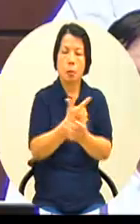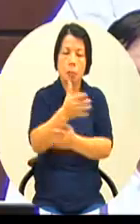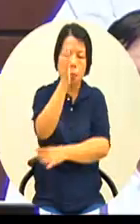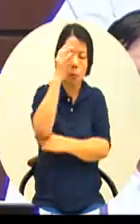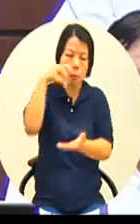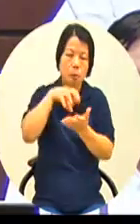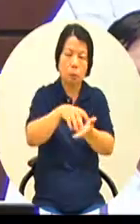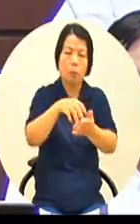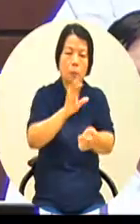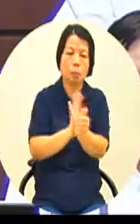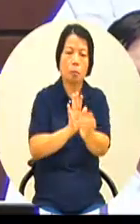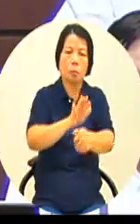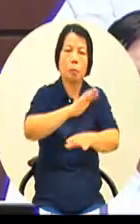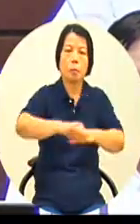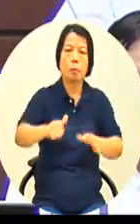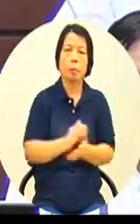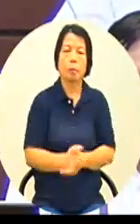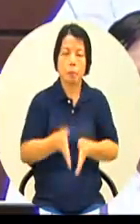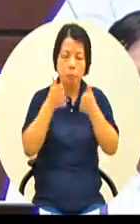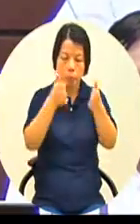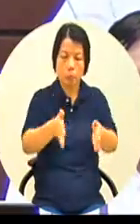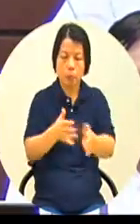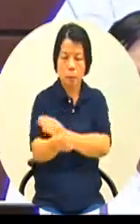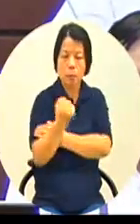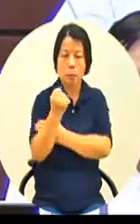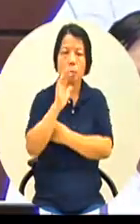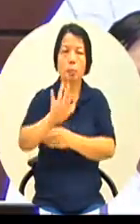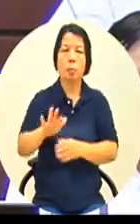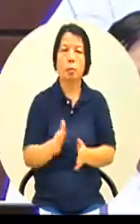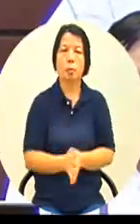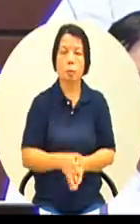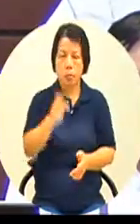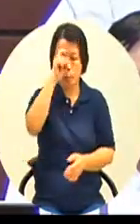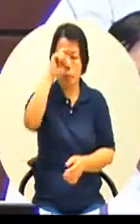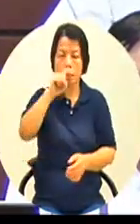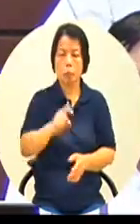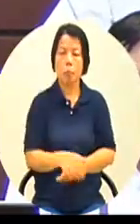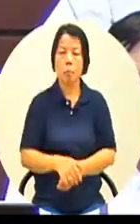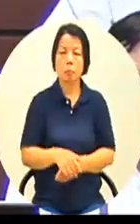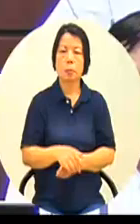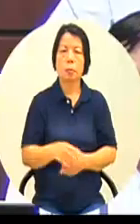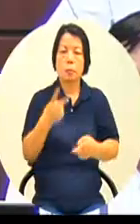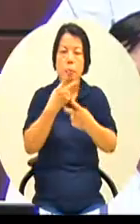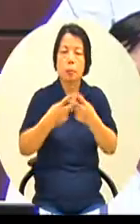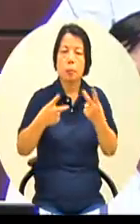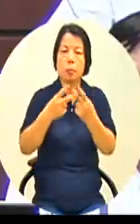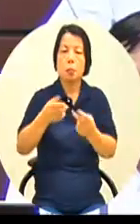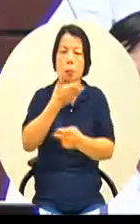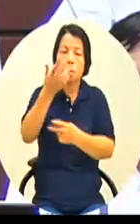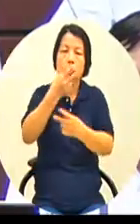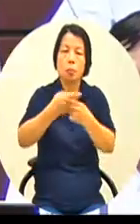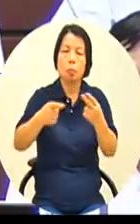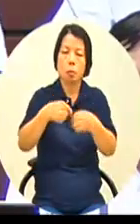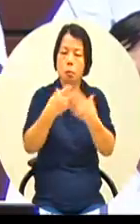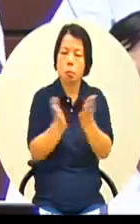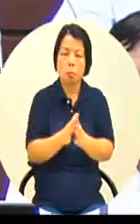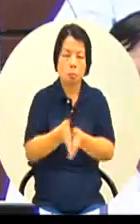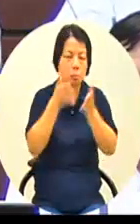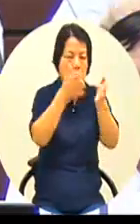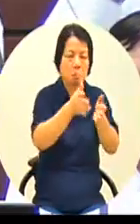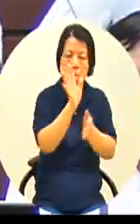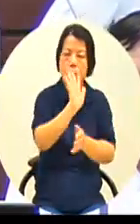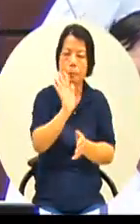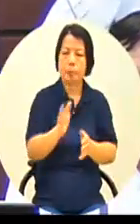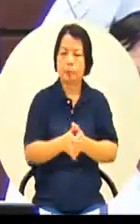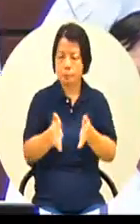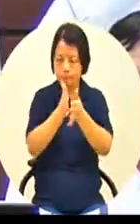的这个辅导。所以我想这个部分咱拢有在努力哈，咱也希望讲客源真的像议员。 源讲的，不要放在单一的国家，我们希望能够